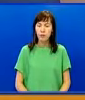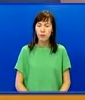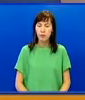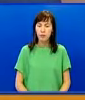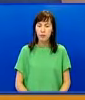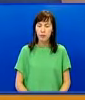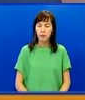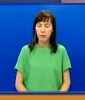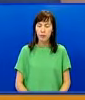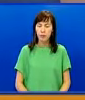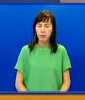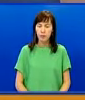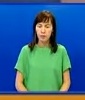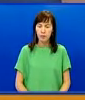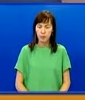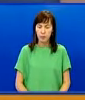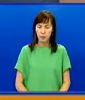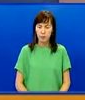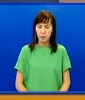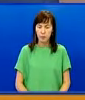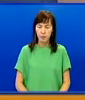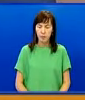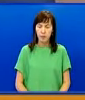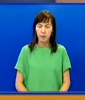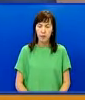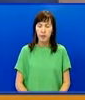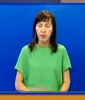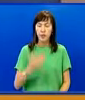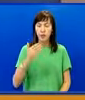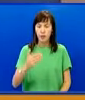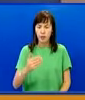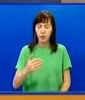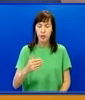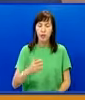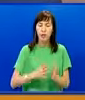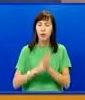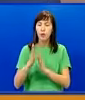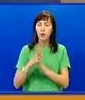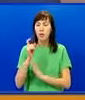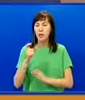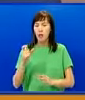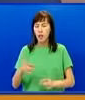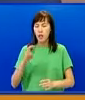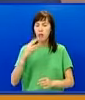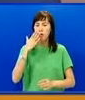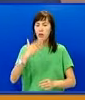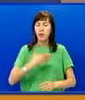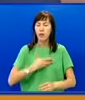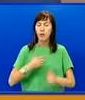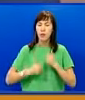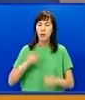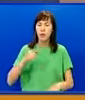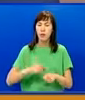деген қанатты сөз бар. Осындай сіздердің қамқорлықтарыңызды көрген балалар мен бойында отансүйгіштік, патриоттық